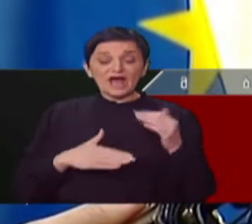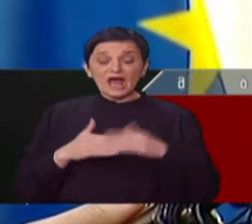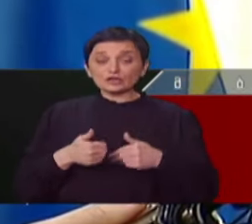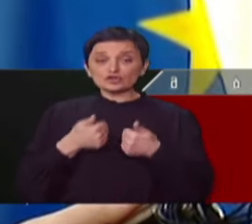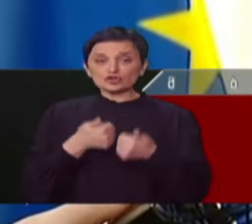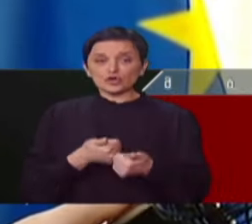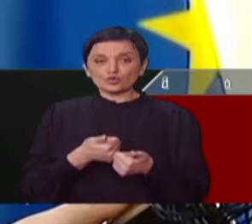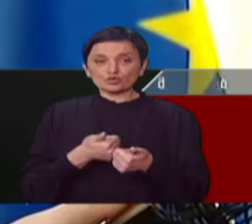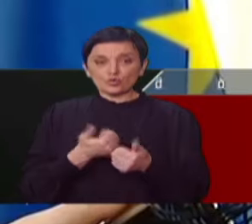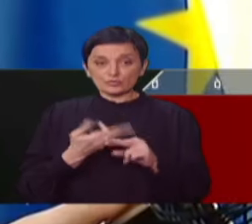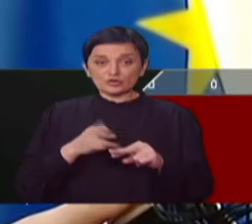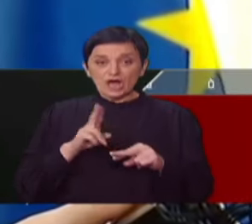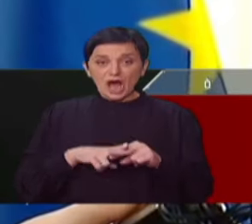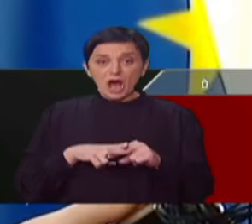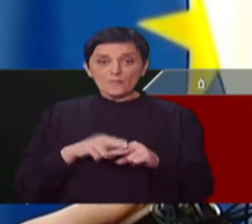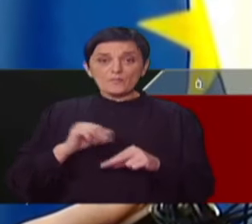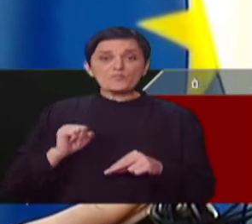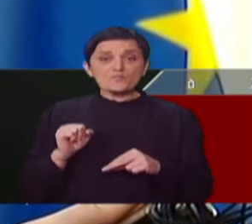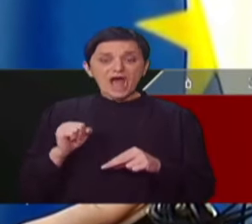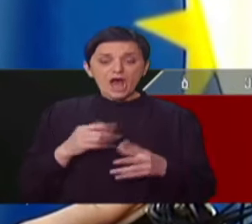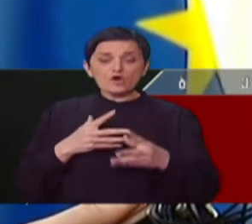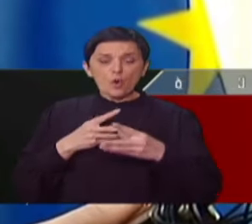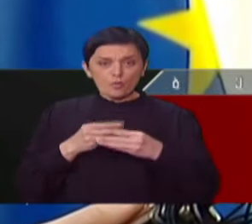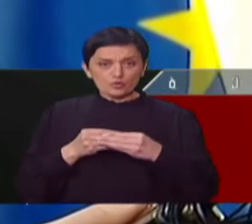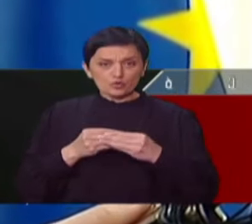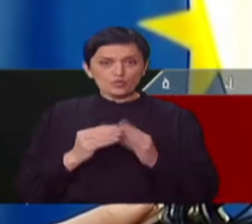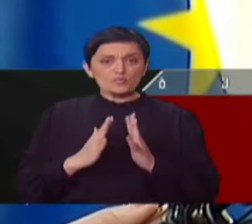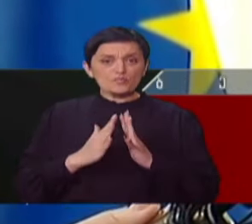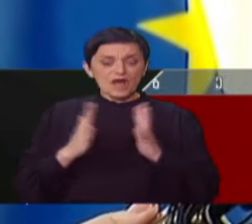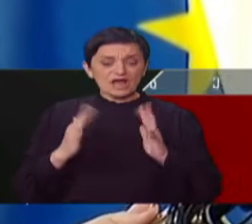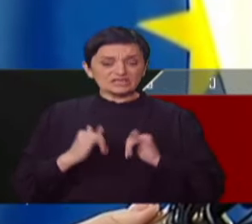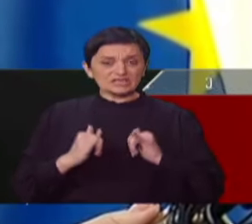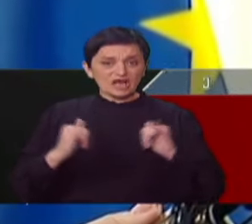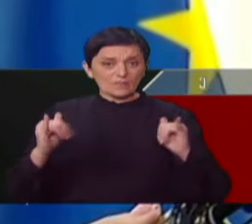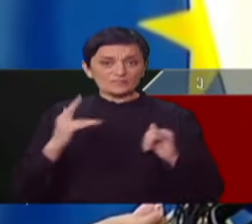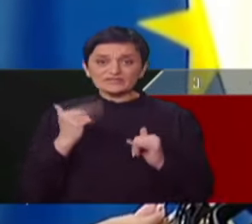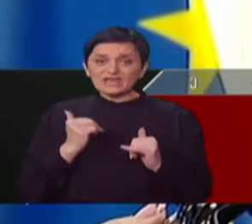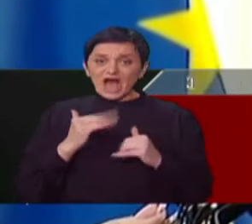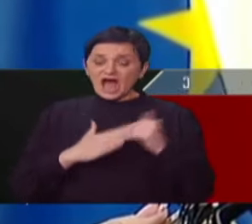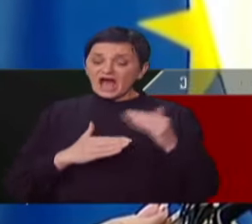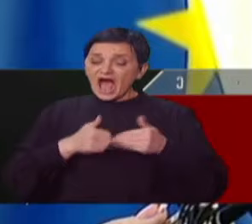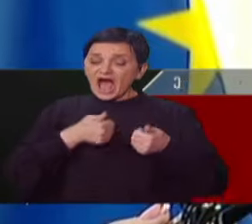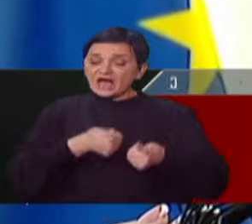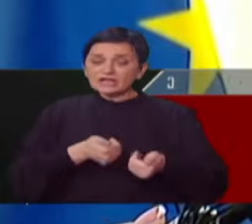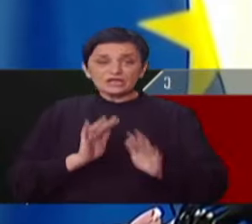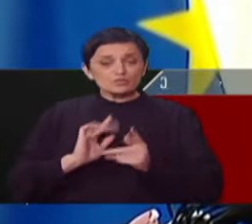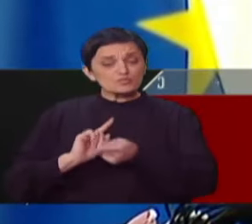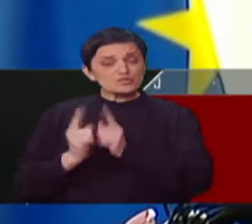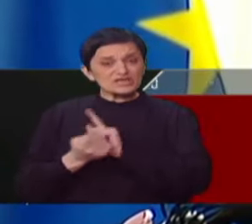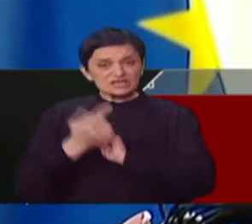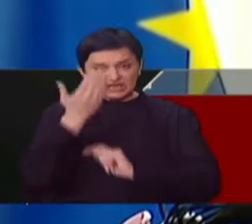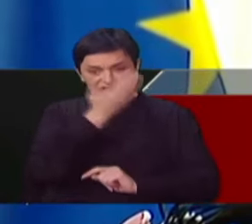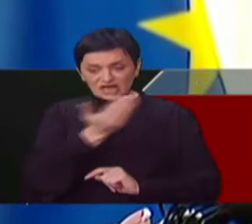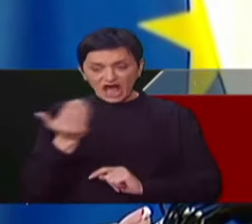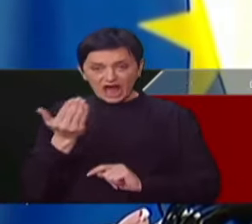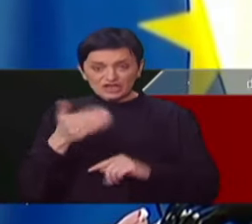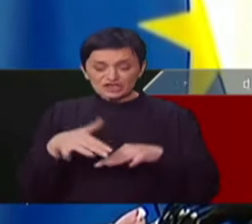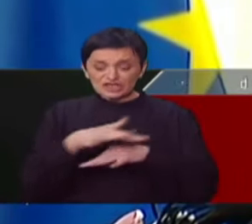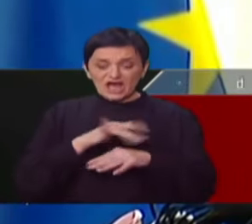шеутскопс, а историю мегапробиски идею промедат. Кармабас, да, халсар шеутскопс перекид, халхебис,